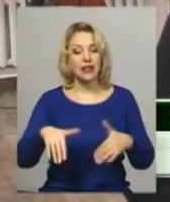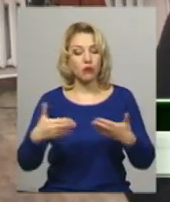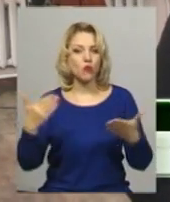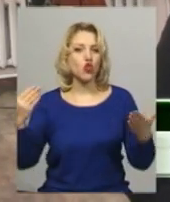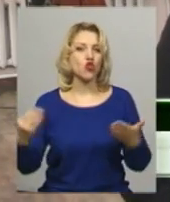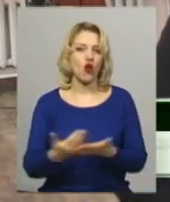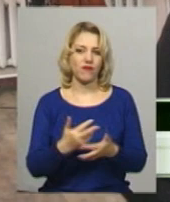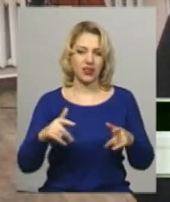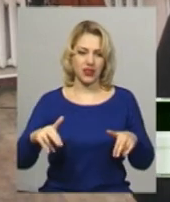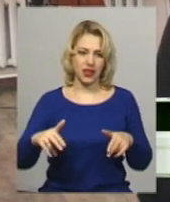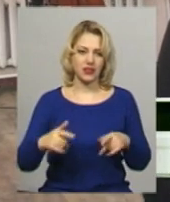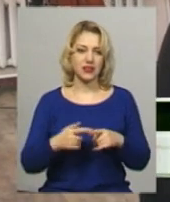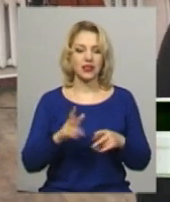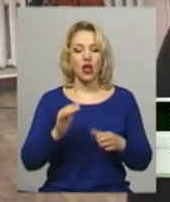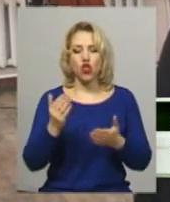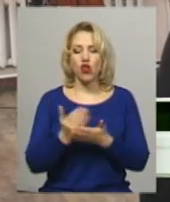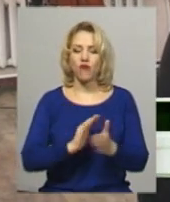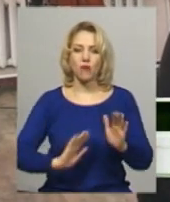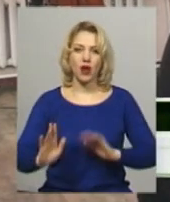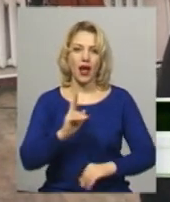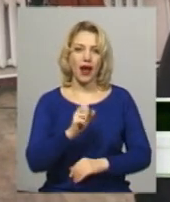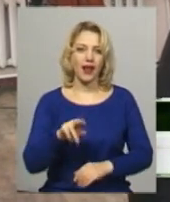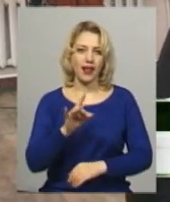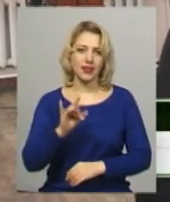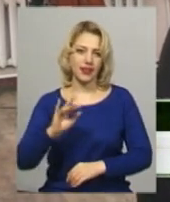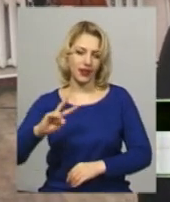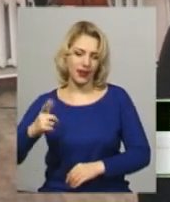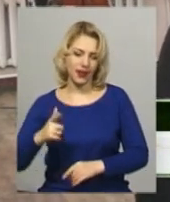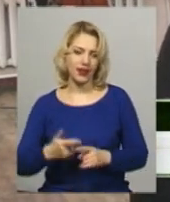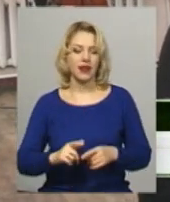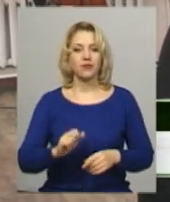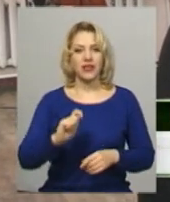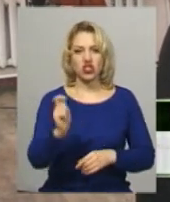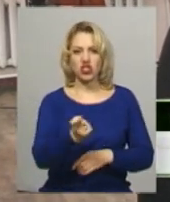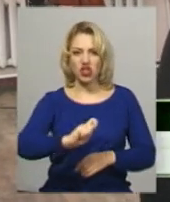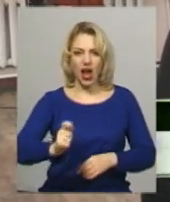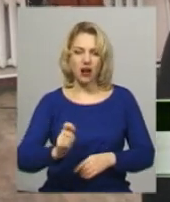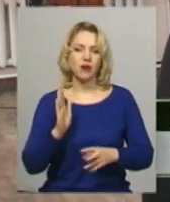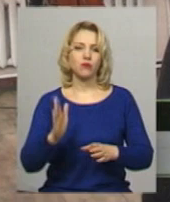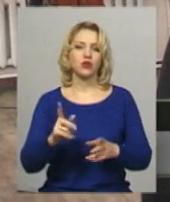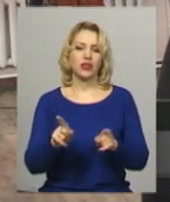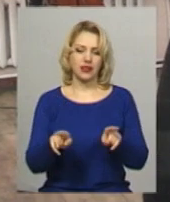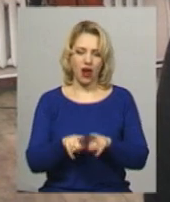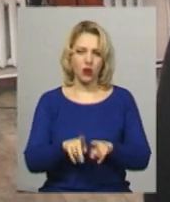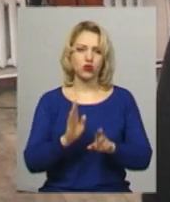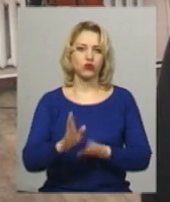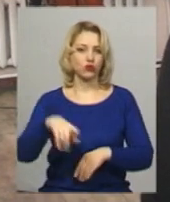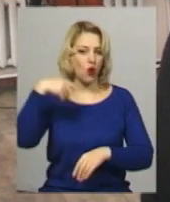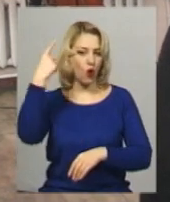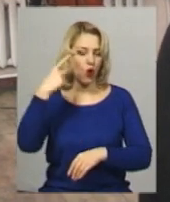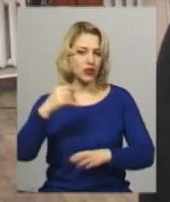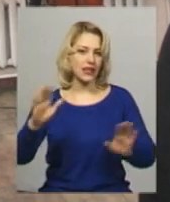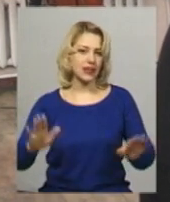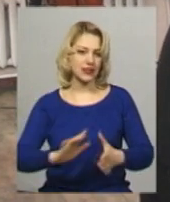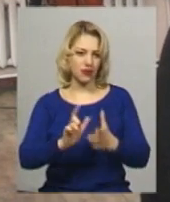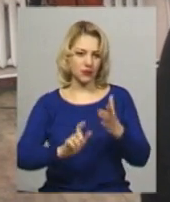в новому аранжуванні. Це кадриль, композиція на Лесі Шаблі, а також ряд козацьких пісень, в